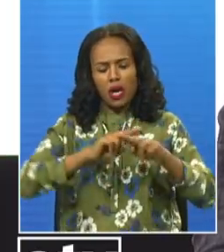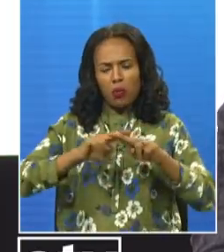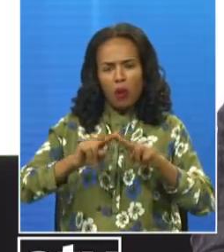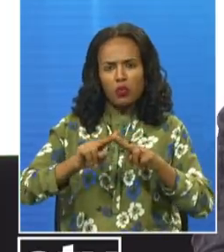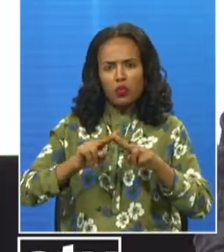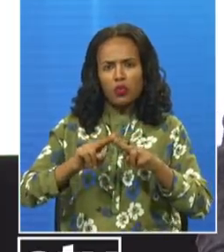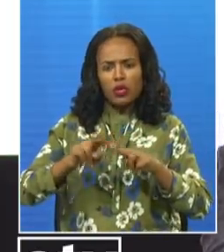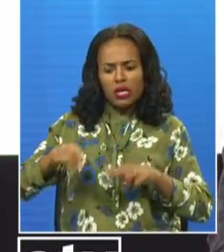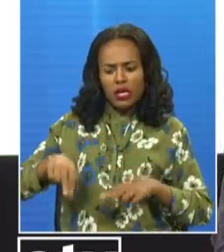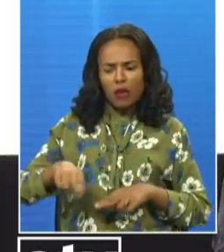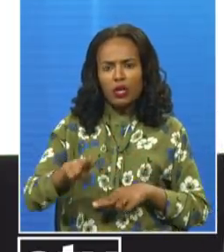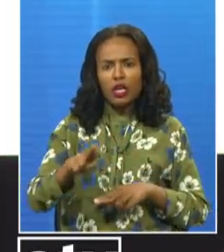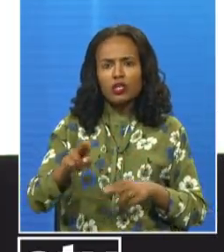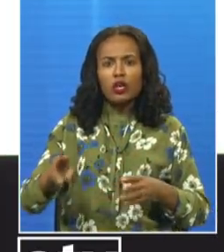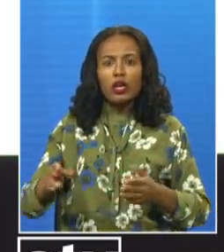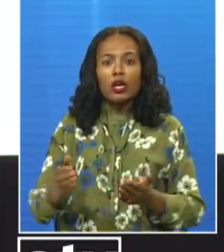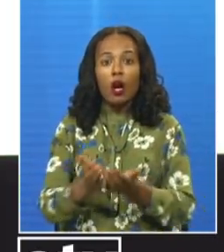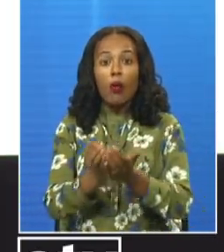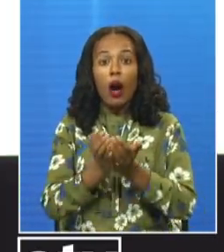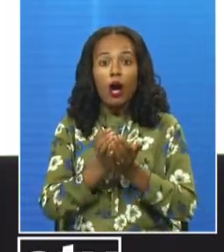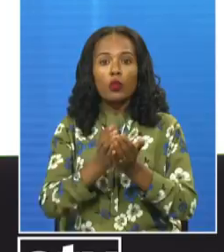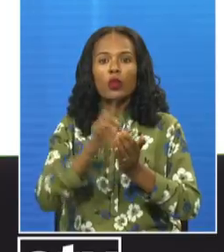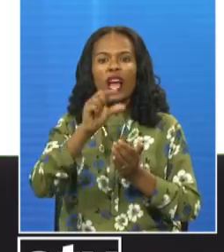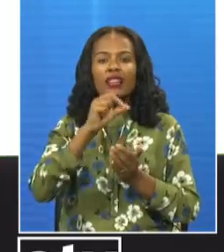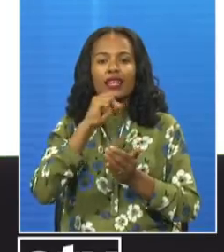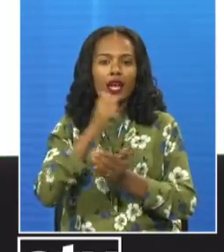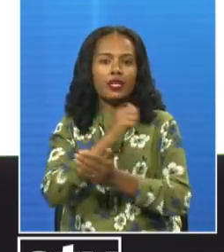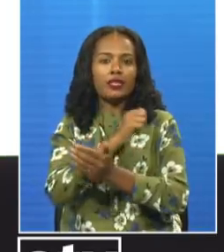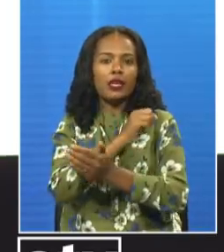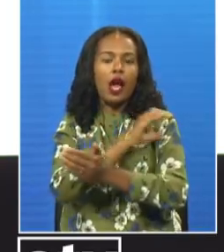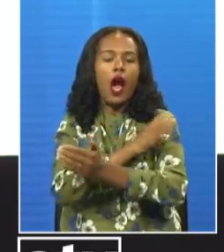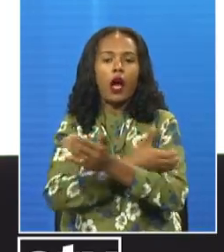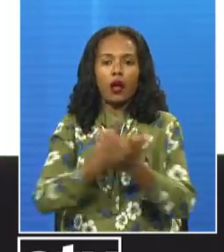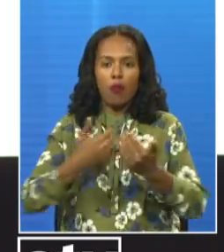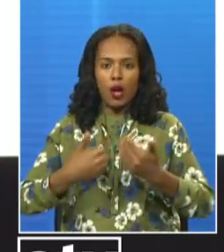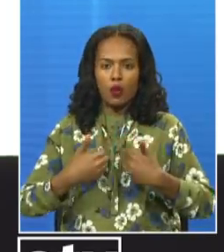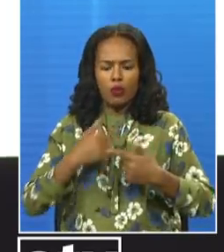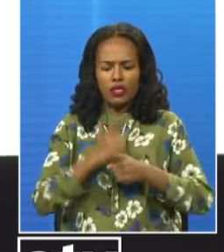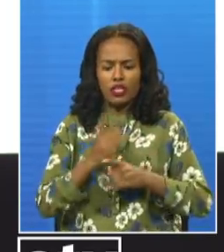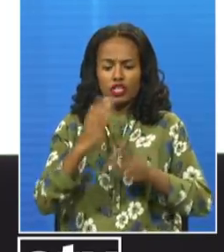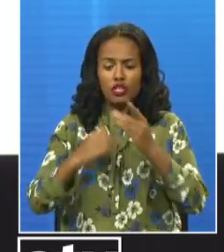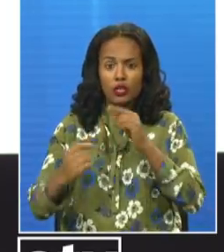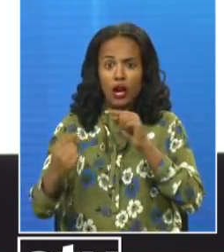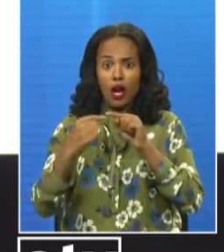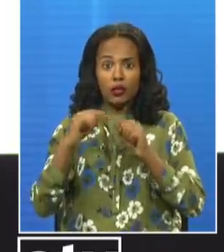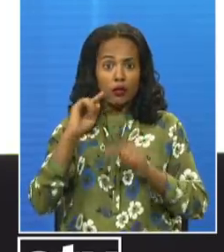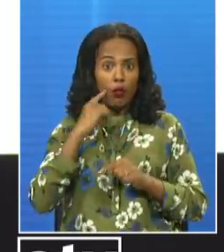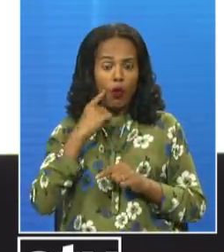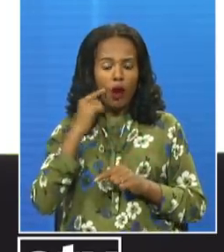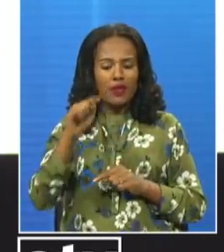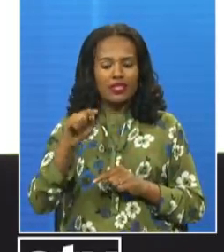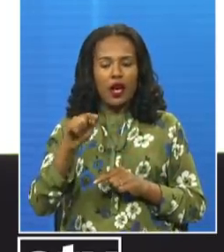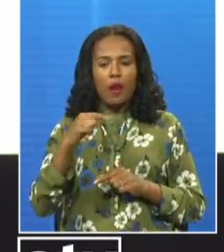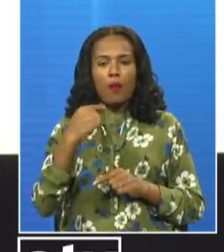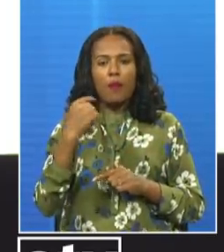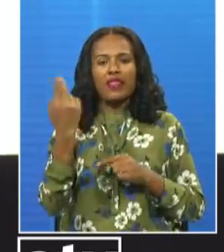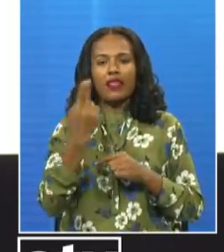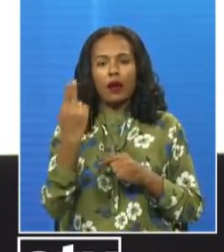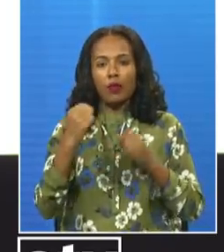ከየብሱም ከባህሩም ያልተናነሰ አቅም ያለው ለክሪቲካል ኤሪያስ ችግር ካጋጠመ እንኳን በዛ መጠቀም የሚያስችል